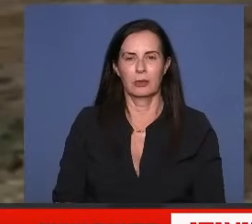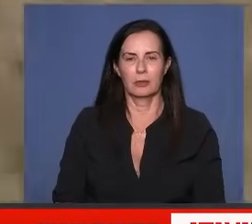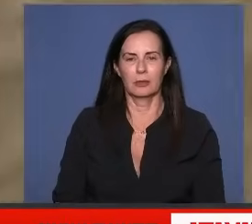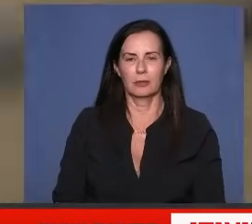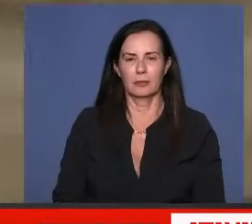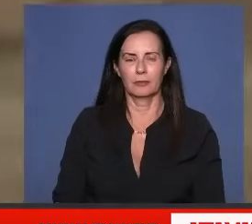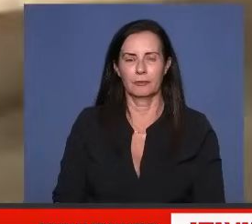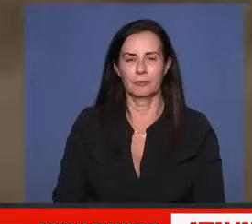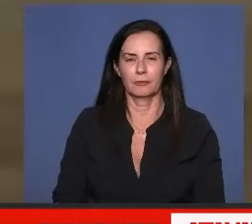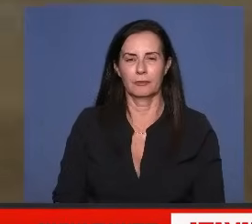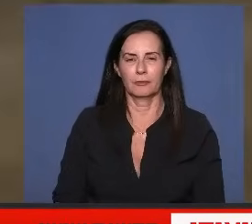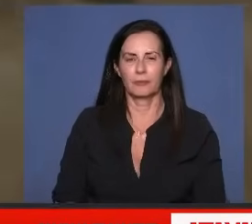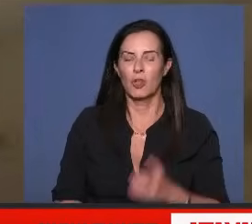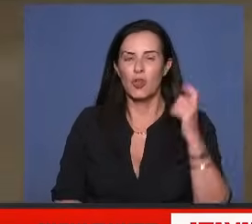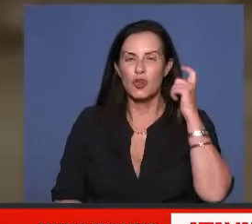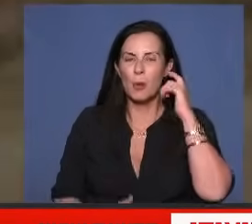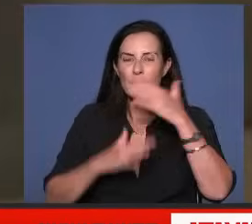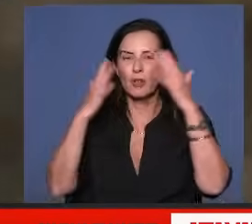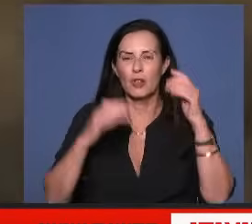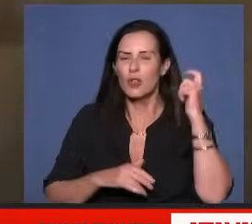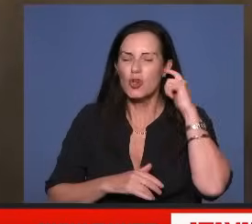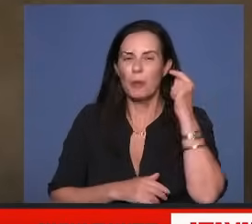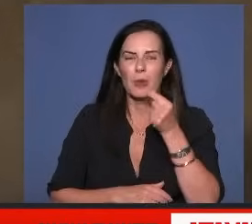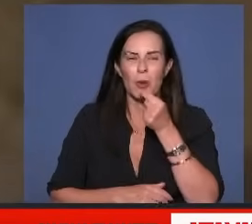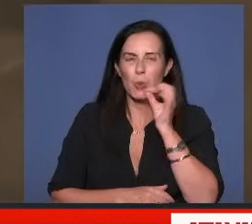קולות של שמיים, קולות של שריקה,